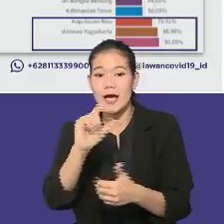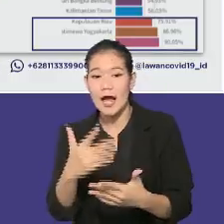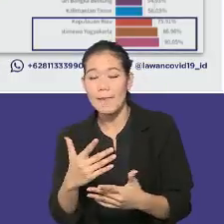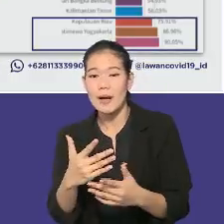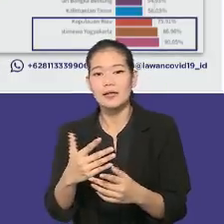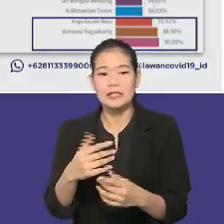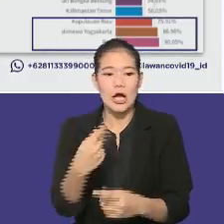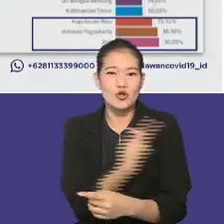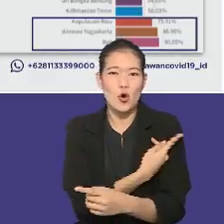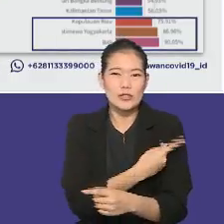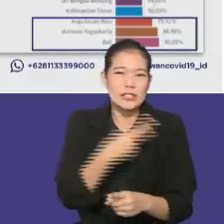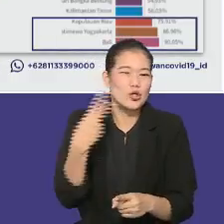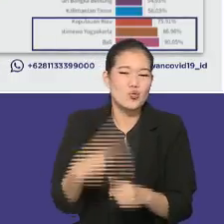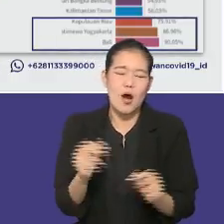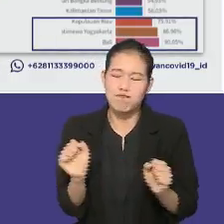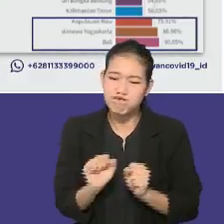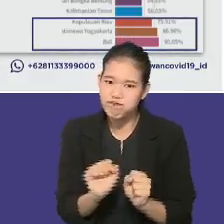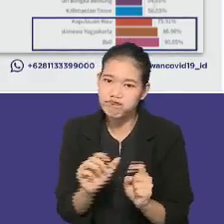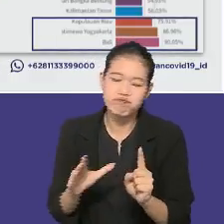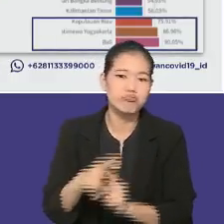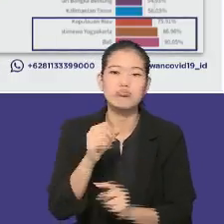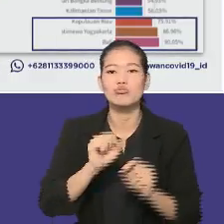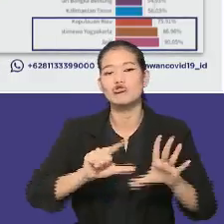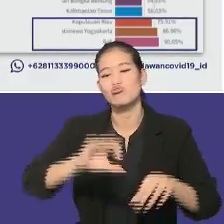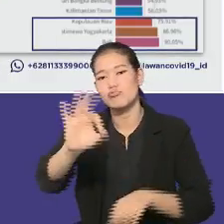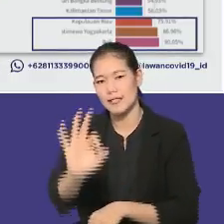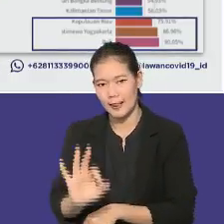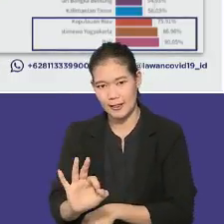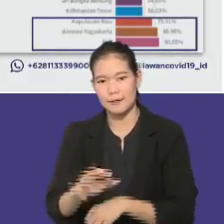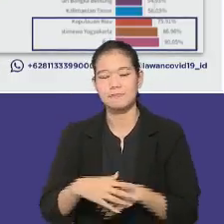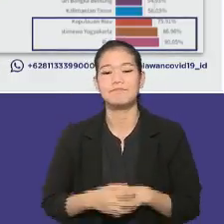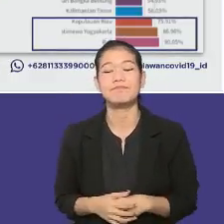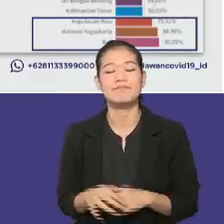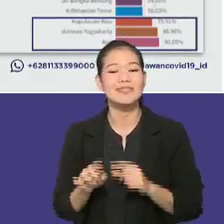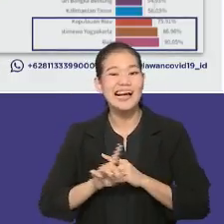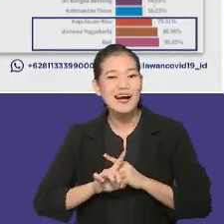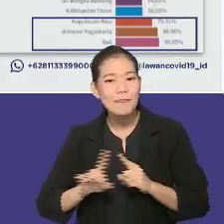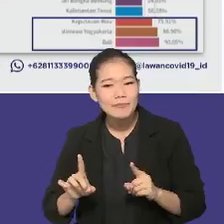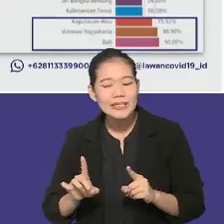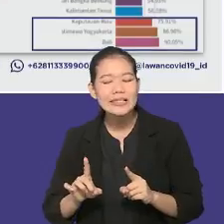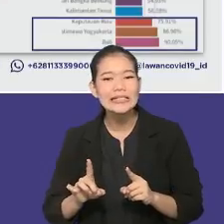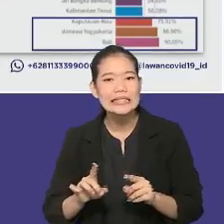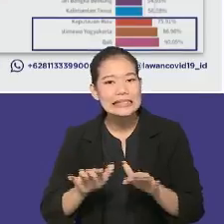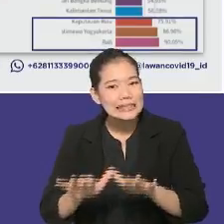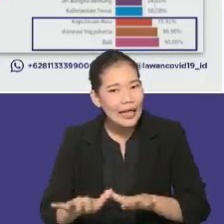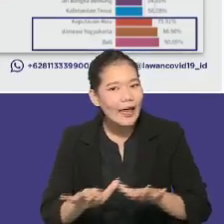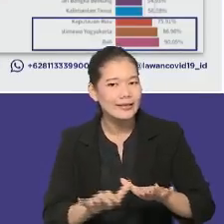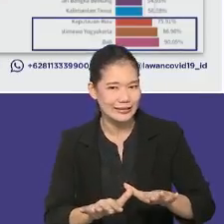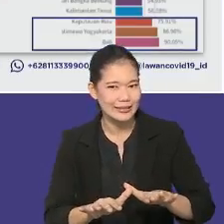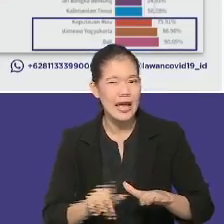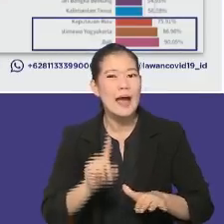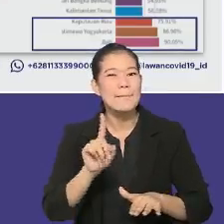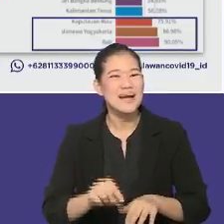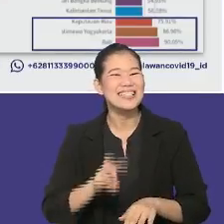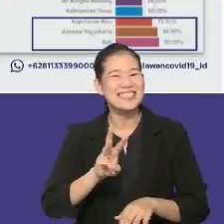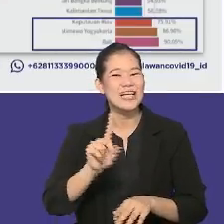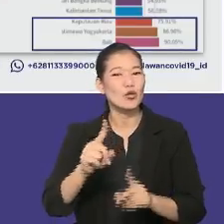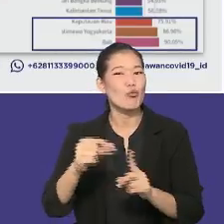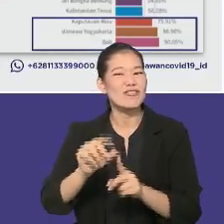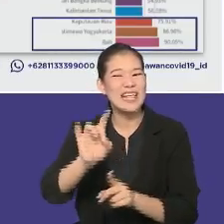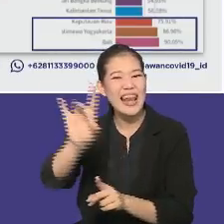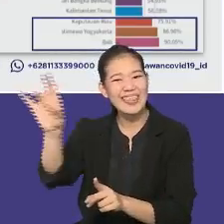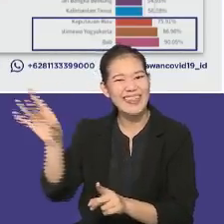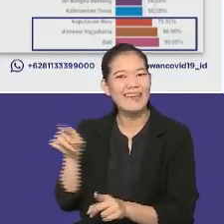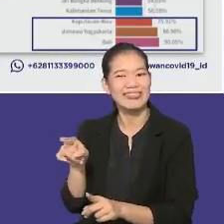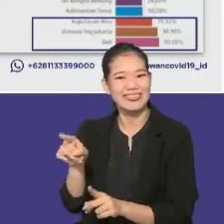capaian vaksin dosis keduanya hingga mencapai 70%. Namun, harap dicatat masih ada 31 provinsi